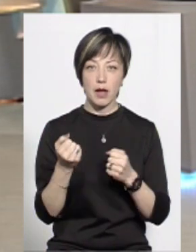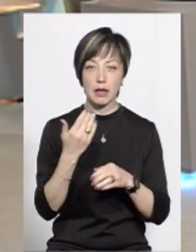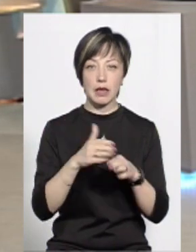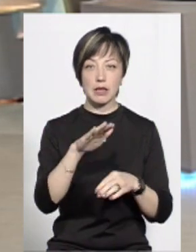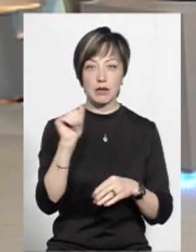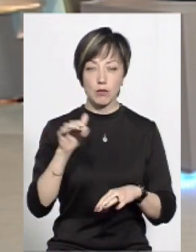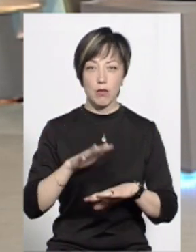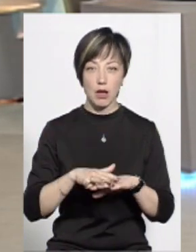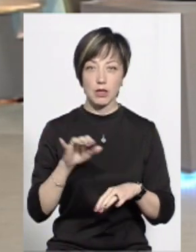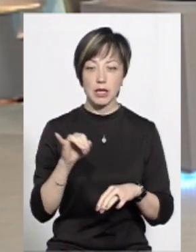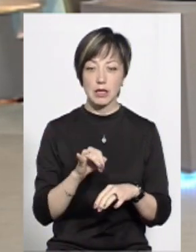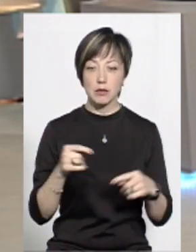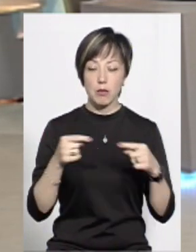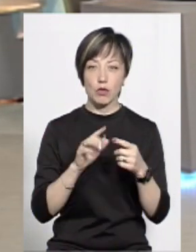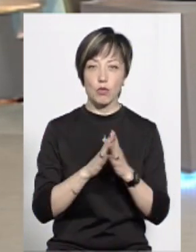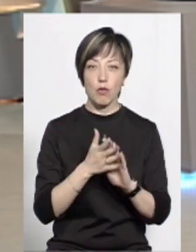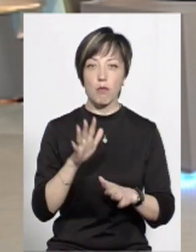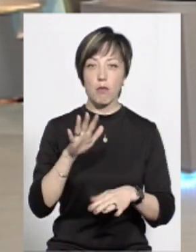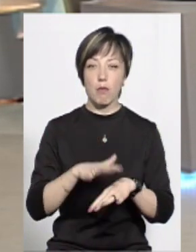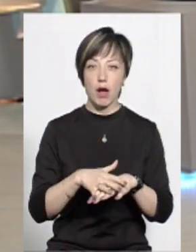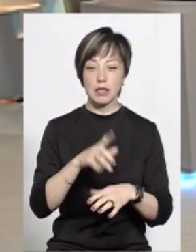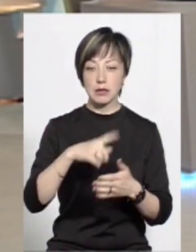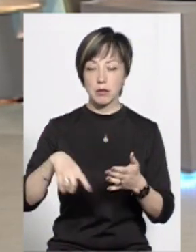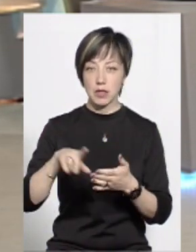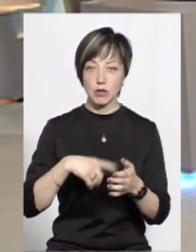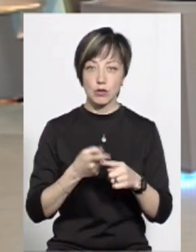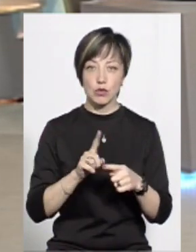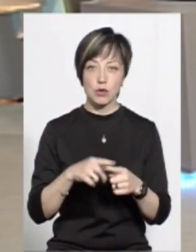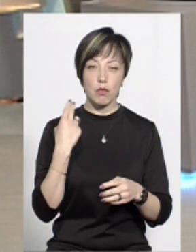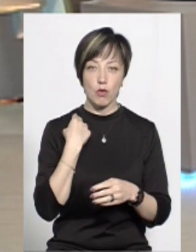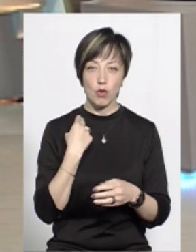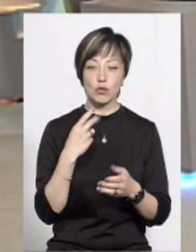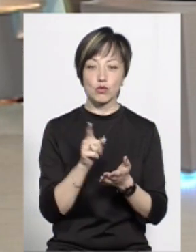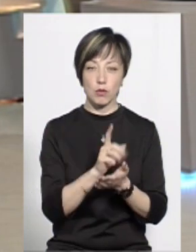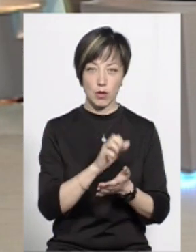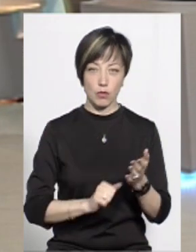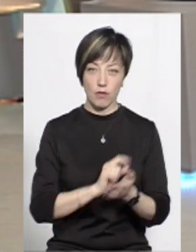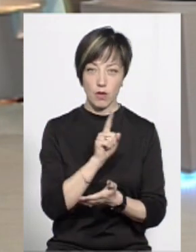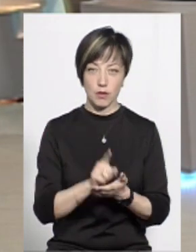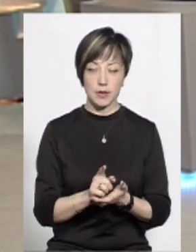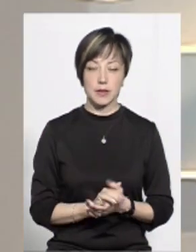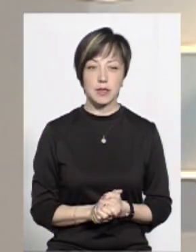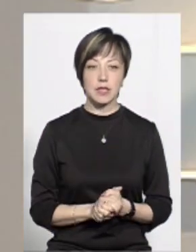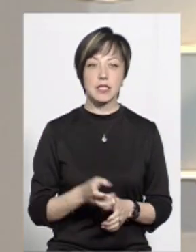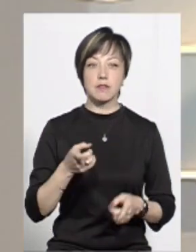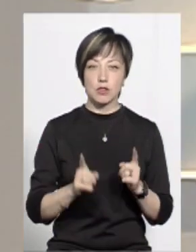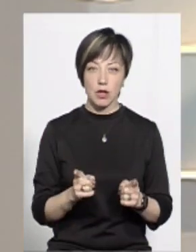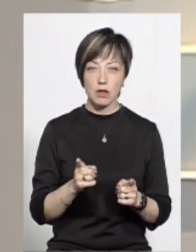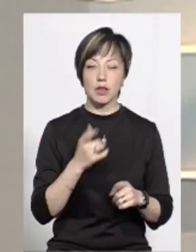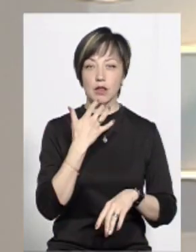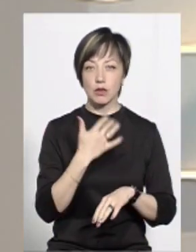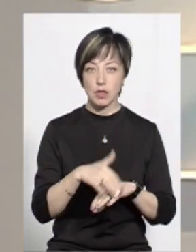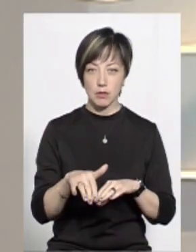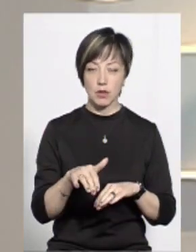беремо кредит в банку, і за певних умов банк списує цю кредиторську заборгованість, ця сума підлягає оподаткуванню. Звичайно, ще іноземні